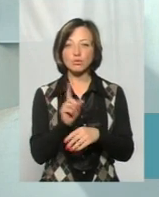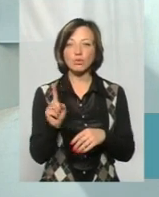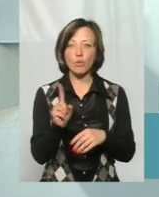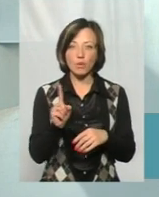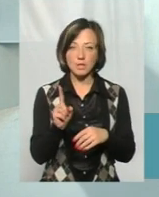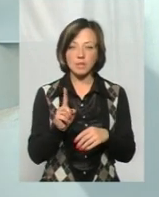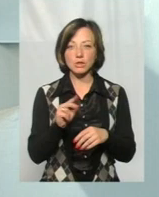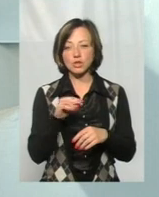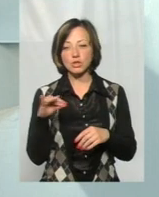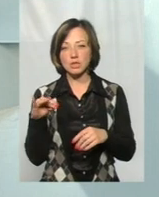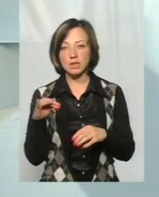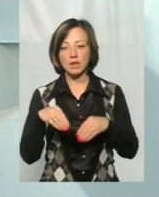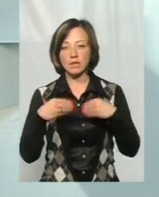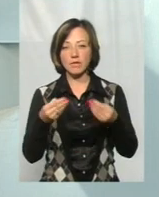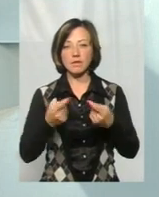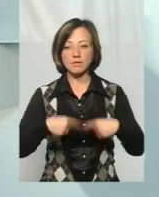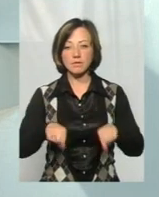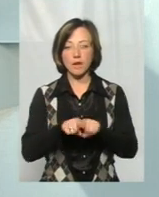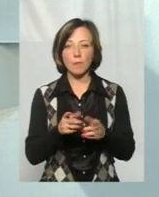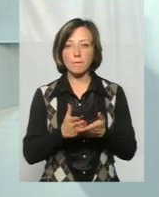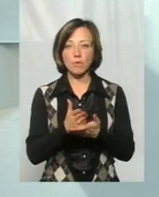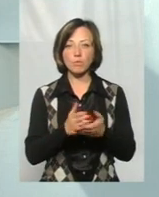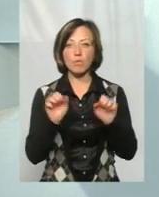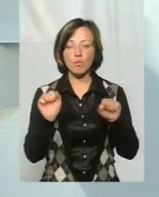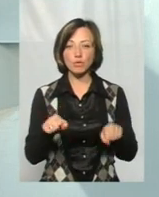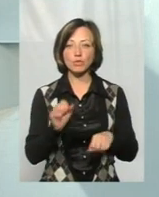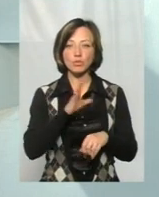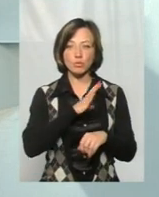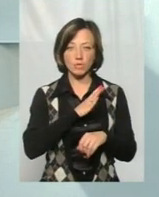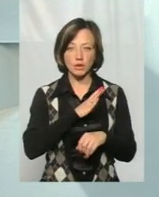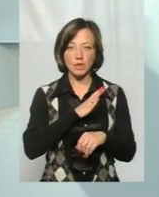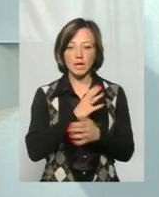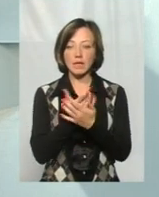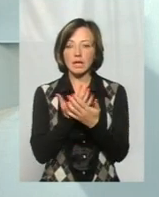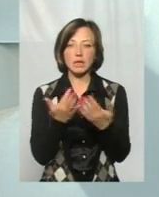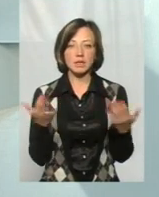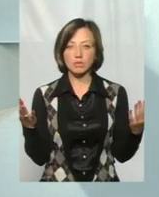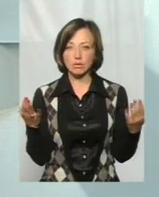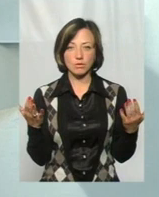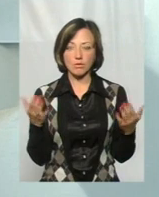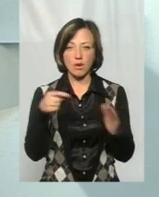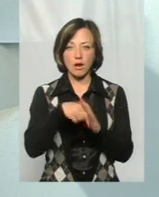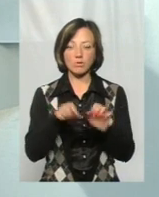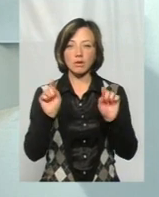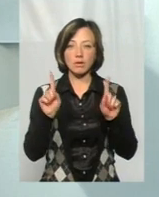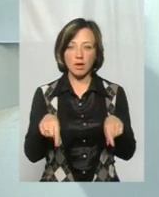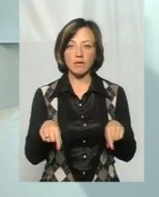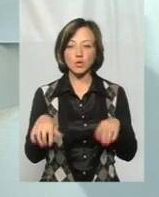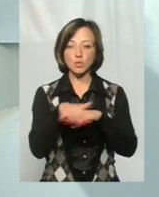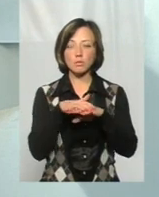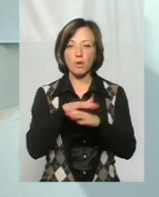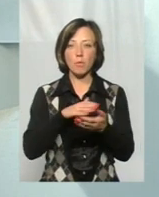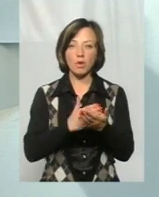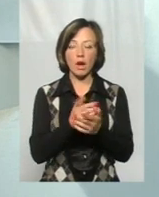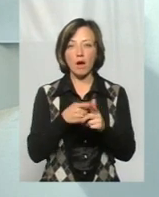чогось, чи надаватися в сфері якихось послуг, вони можуть бути різномасштабного характеру, навіть такого